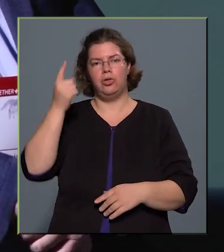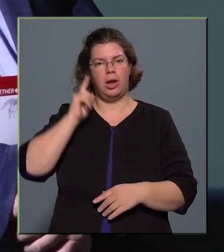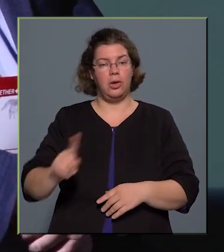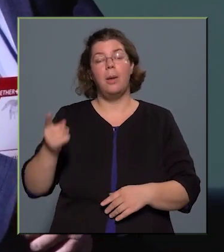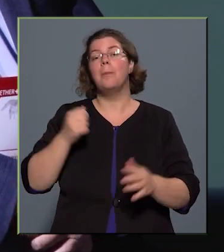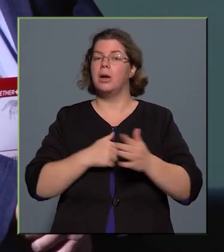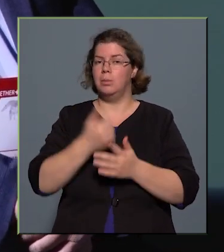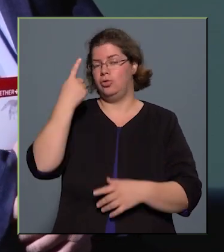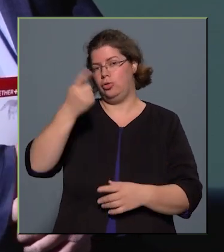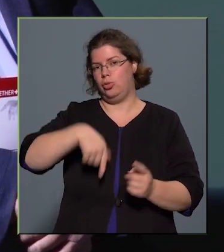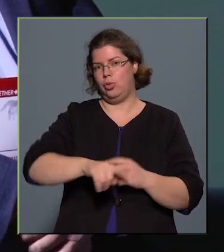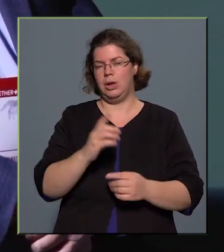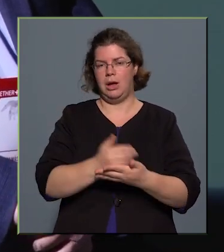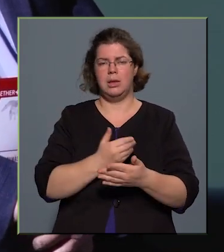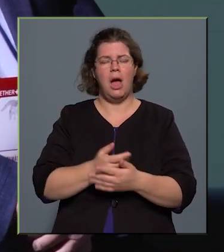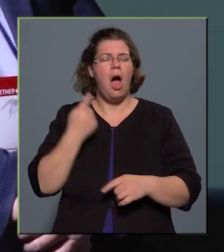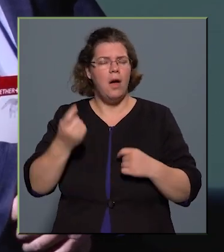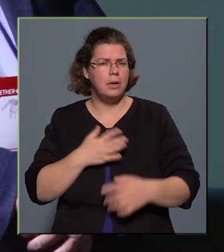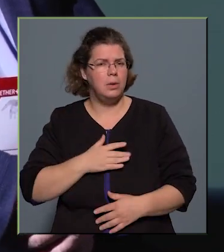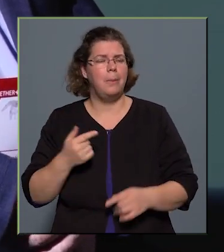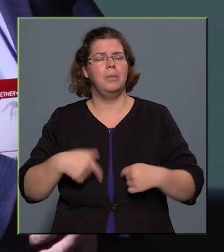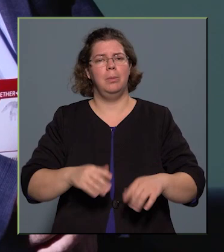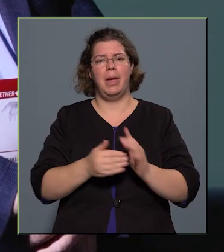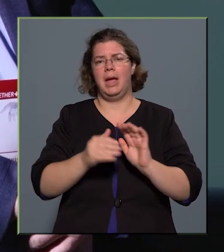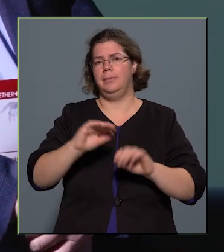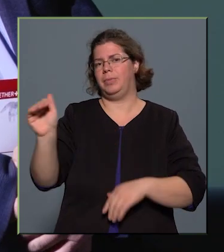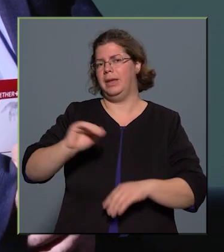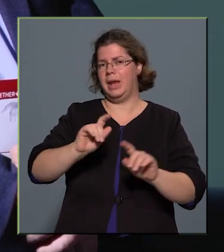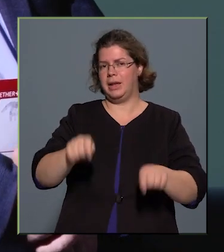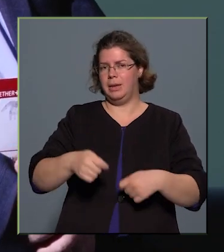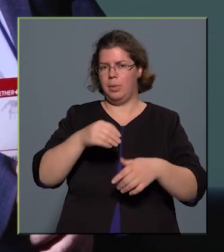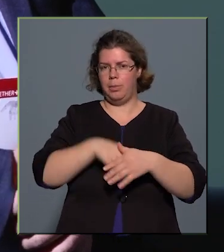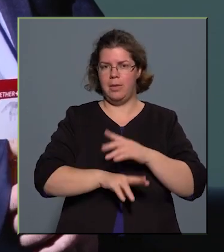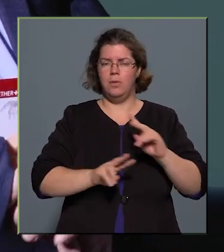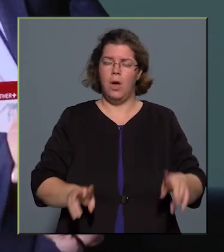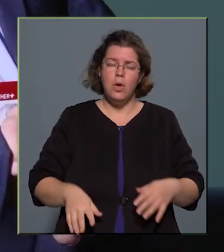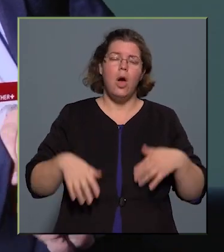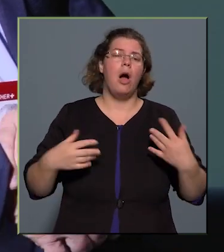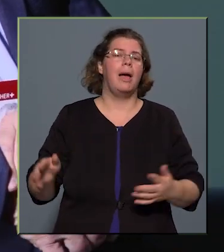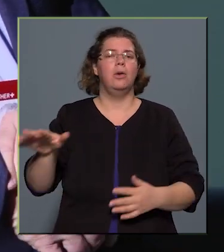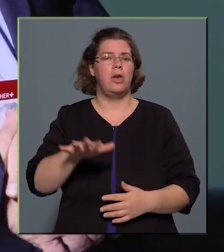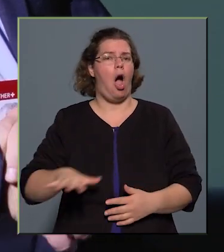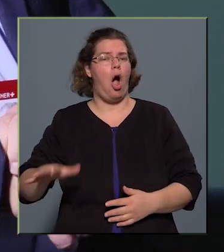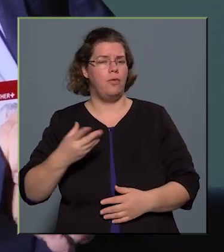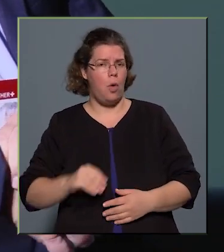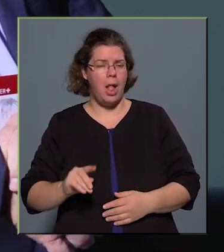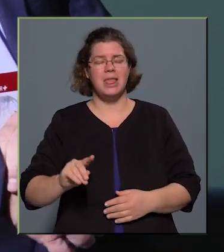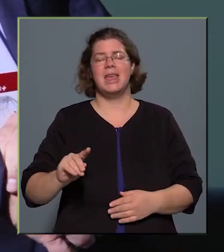ki tudjuk használni. Én azt gondolom, hogy mi még gyerekcipőben járunk, akár hogy az alföldi régiót megemlítem, van